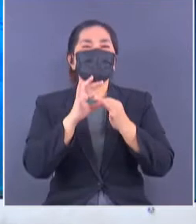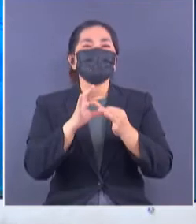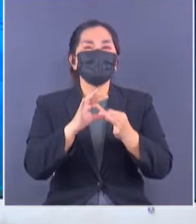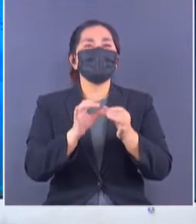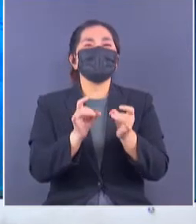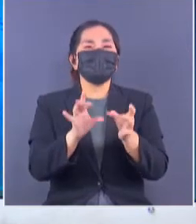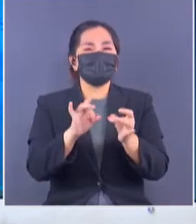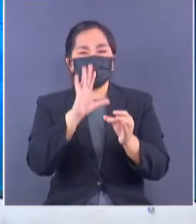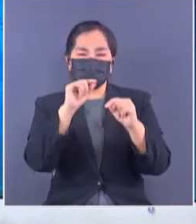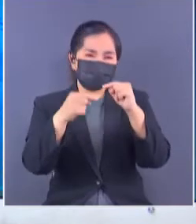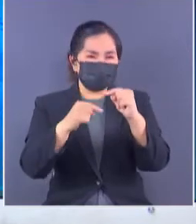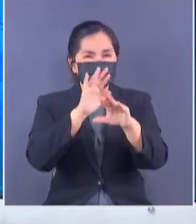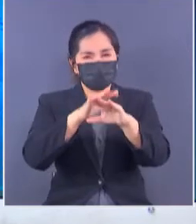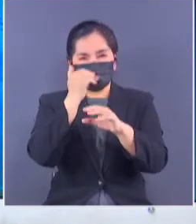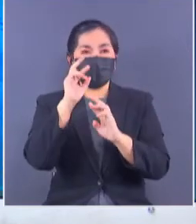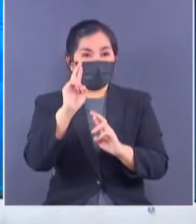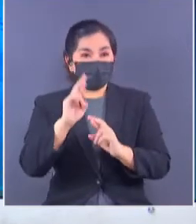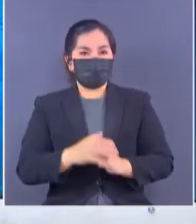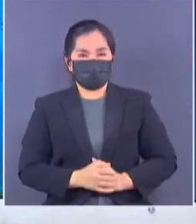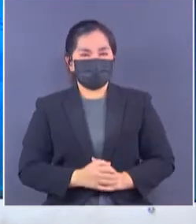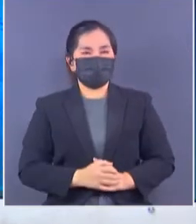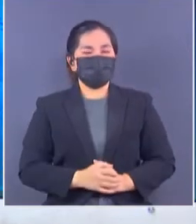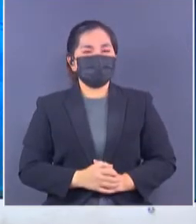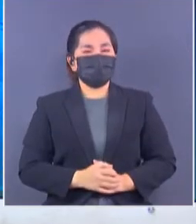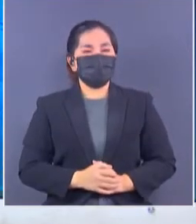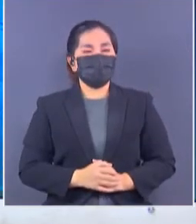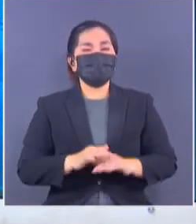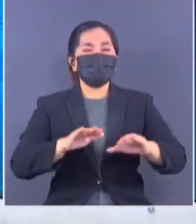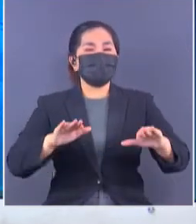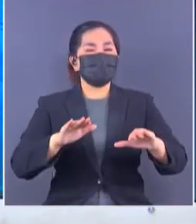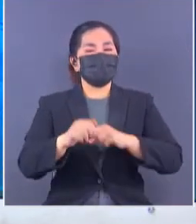ะฮะ ระมัดระวังหน่อย ครับ ค่ะความคึกคืนในโรงเรียนนะคะเป็นเด็กๆตัวเล็กๆเท่านั้นเอง